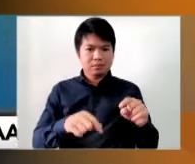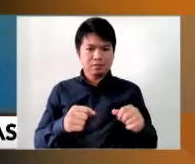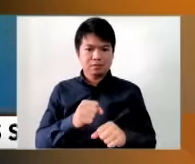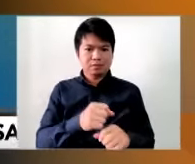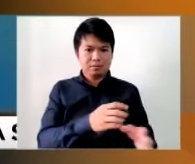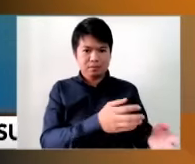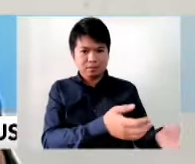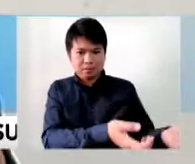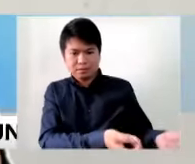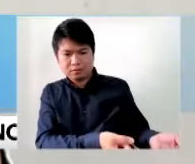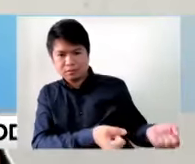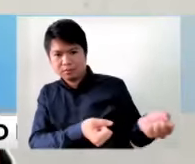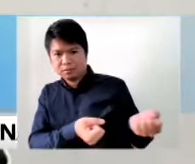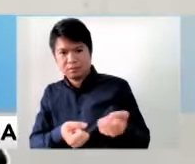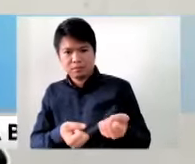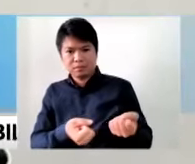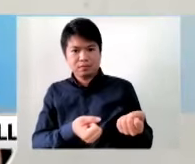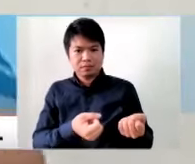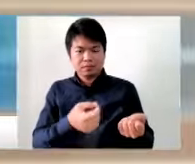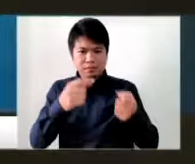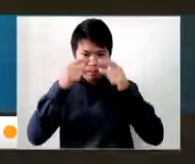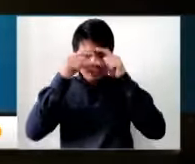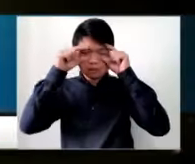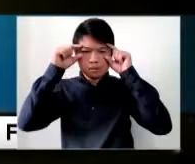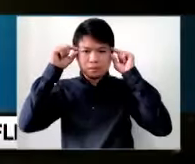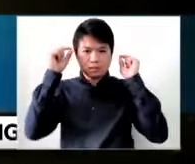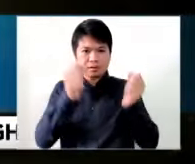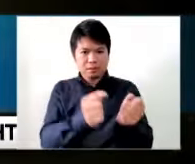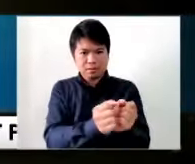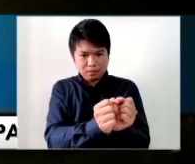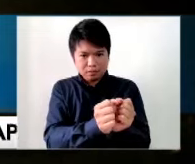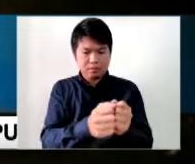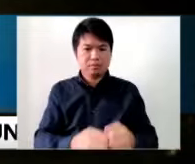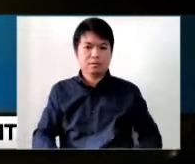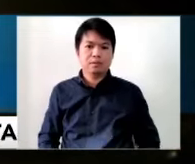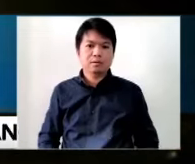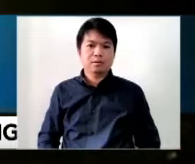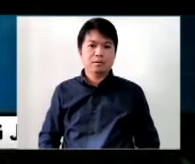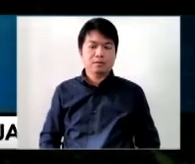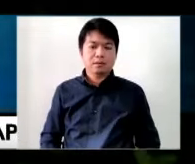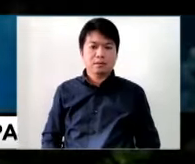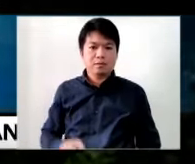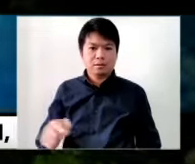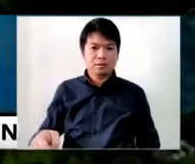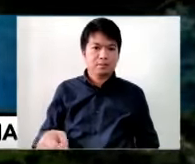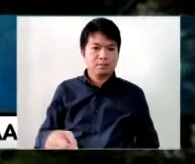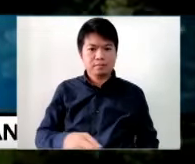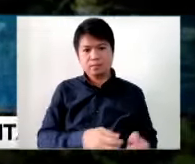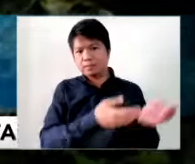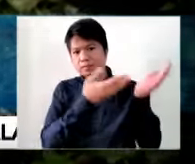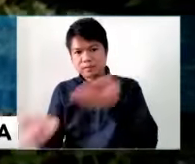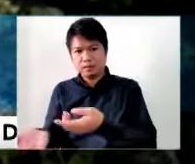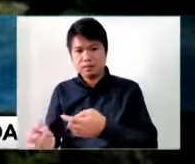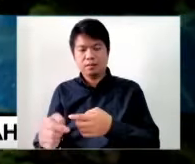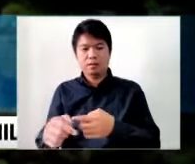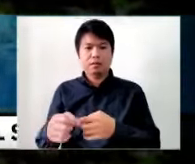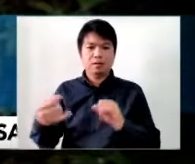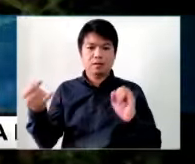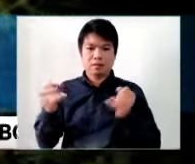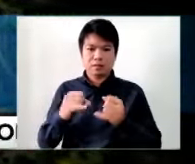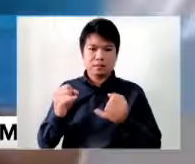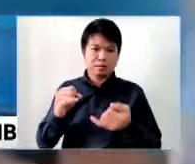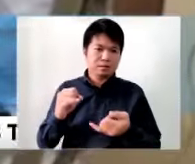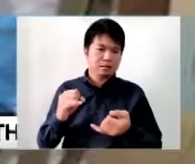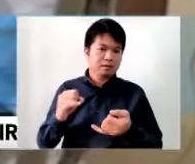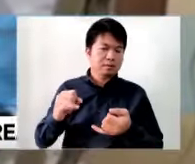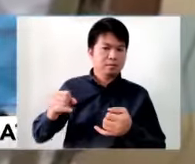tapos naka-blindfold din siya. Dahil itinapon sa bangin ng biktima, nagtamo siya ng injury sa gulugod o